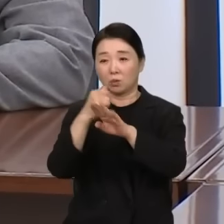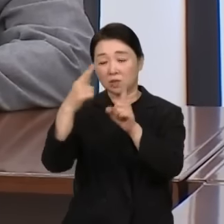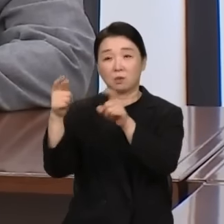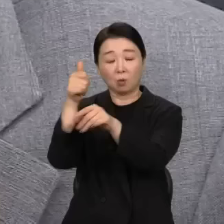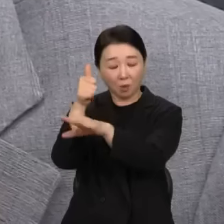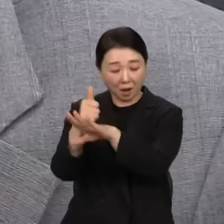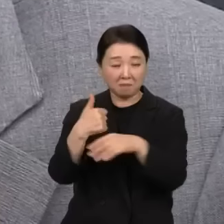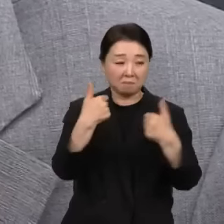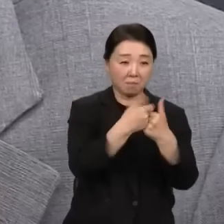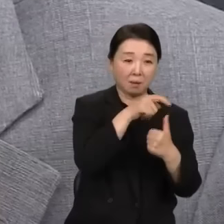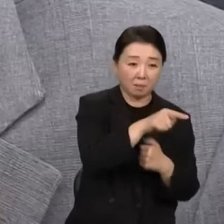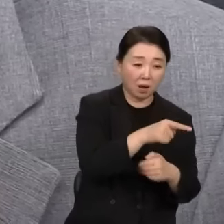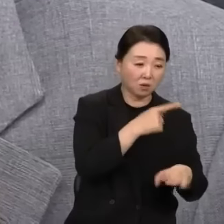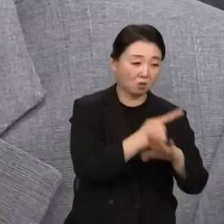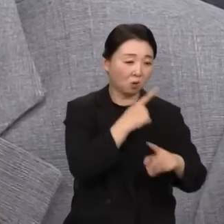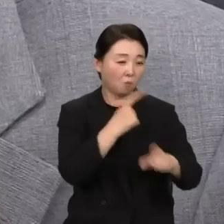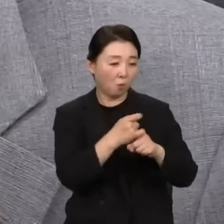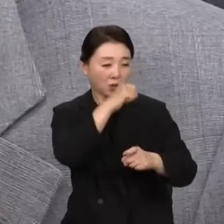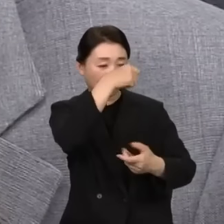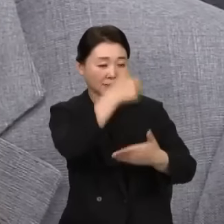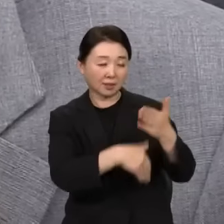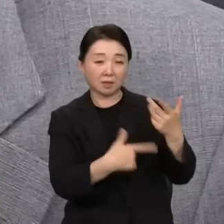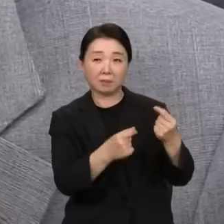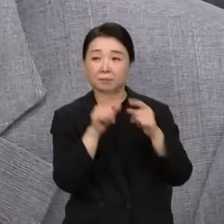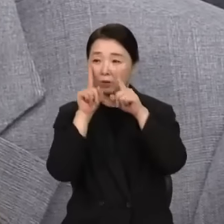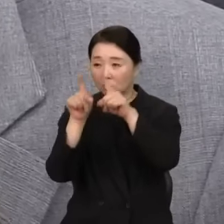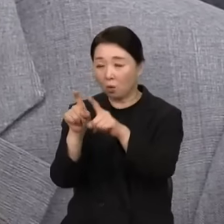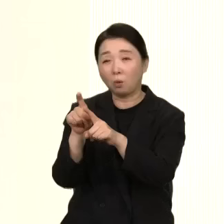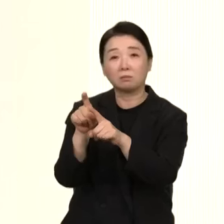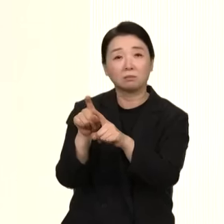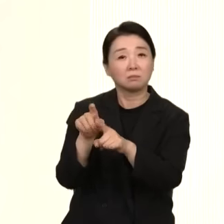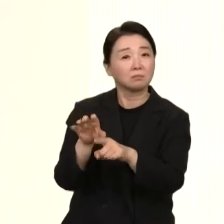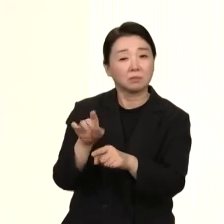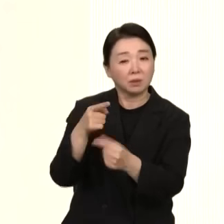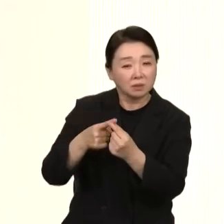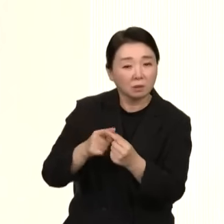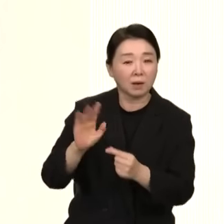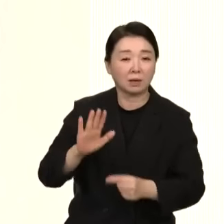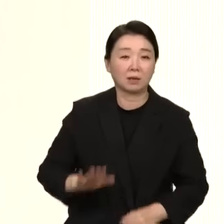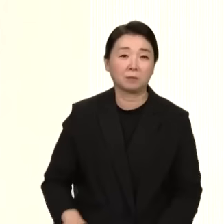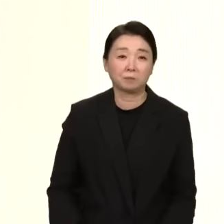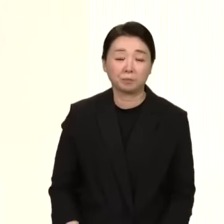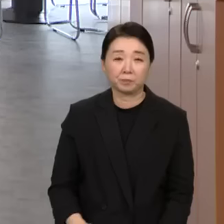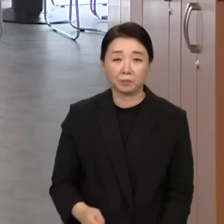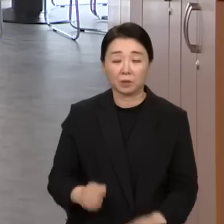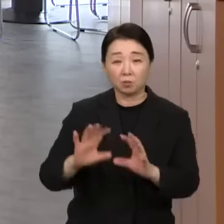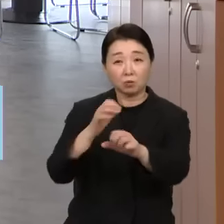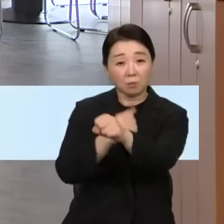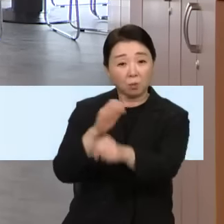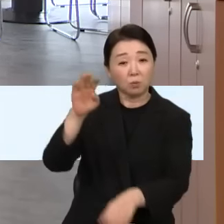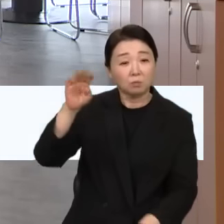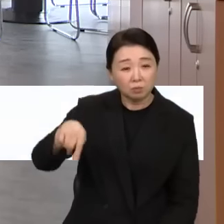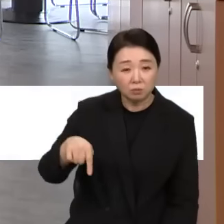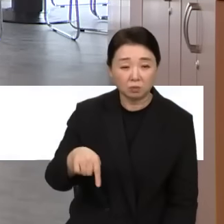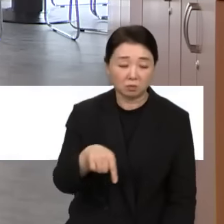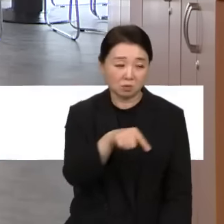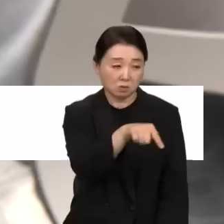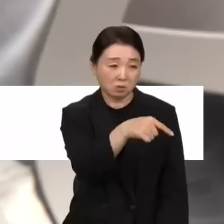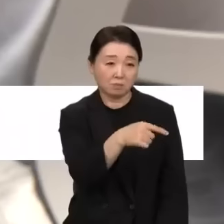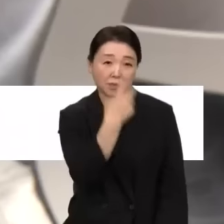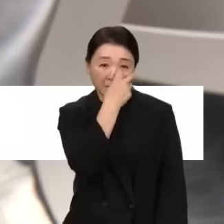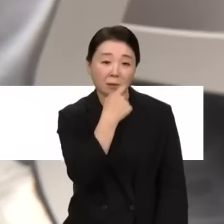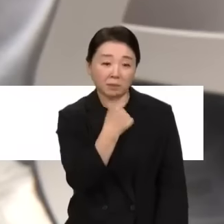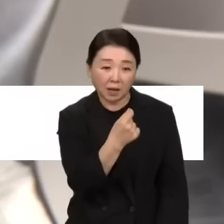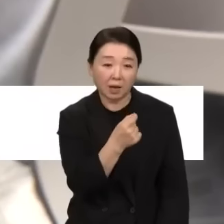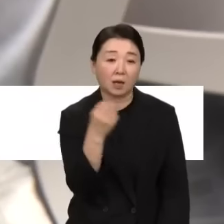광복회에 보복성 조치를 하는 것 아니냐는 의혹이 제기된 건 처음이 아닙니다. 보훈부는 광복회에 대한 감사와 공법단체